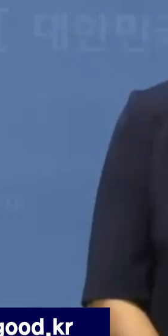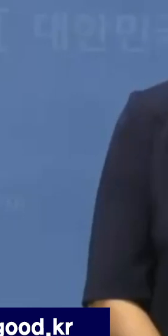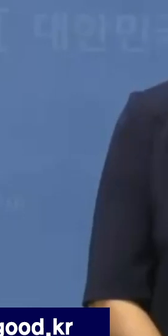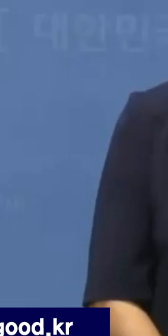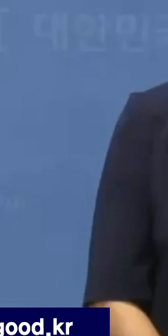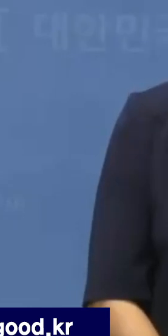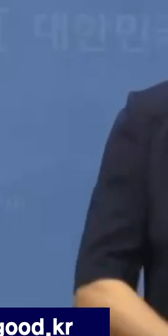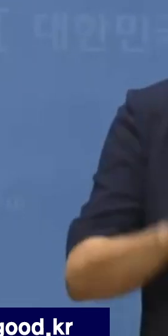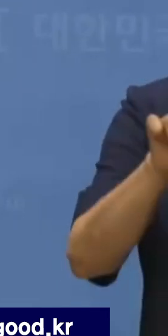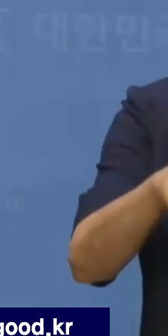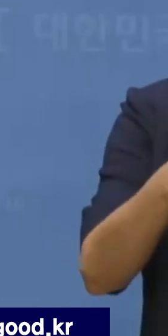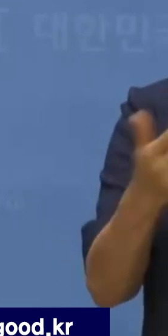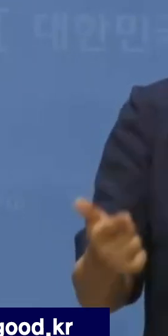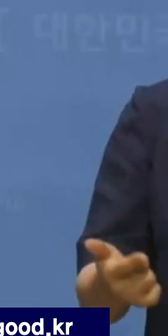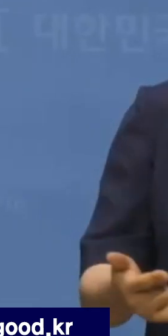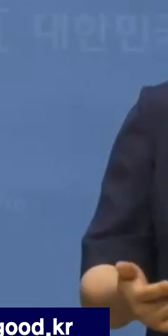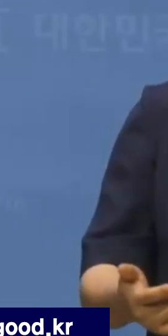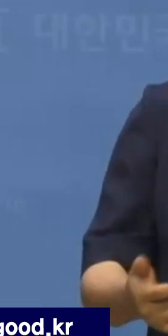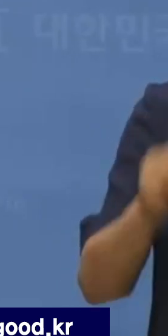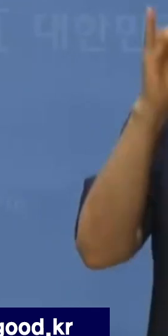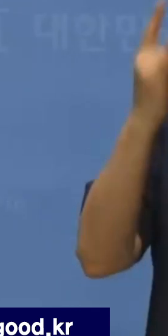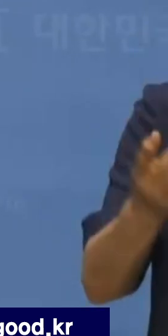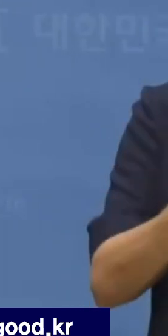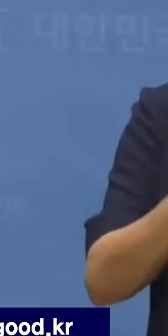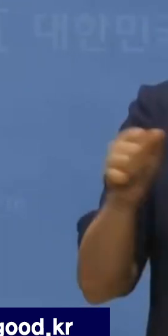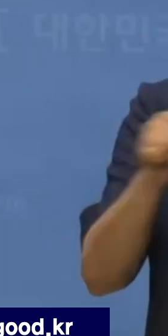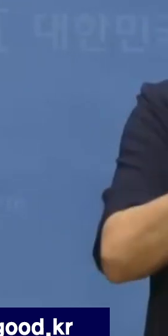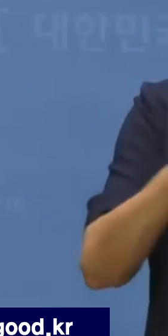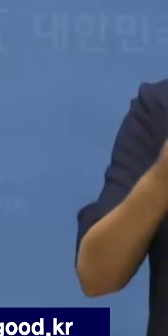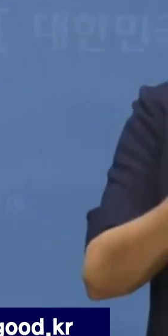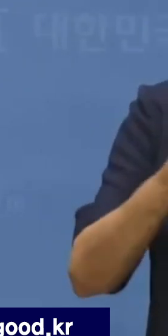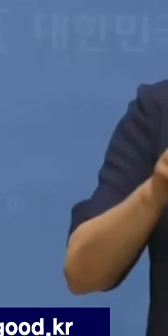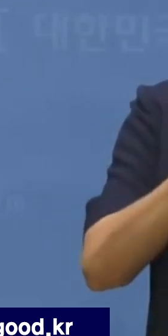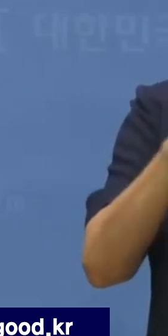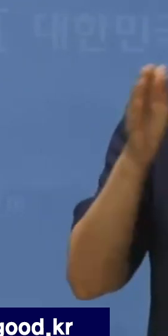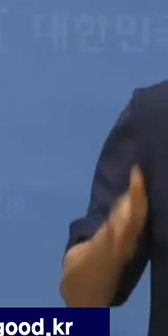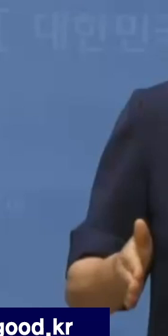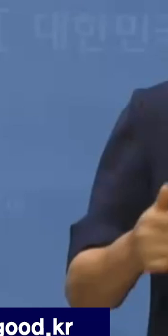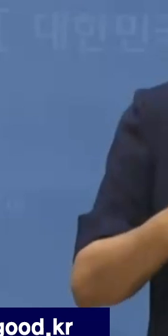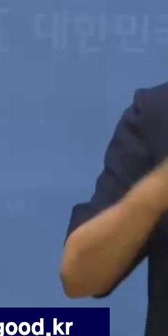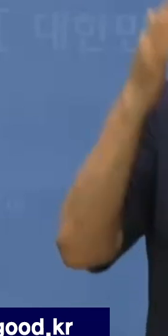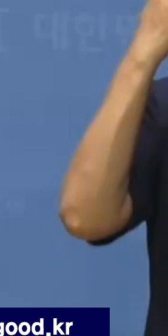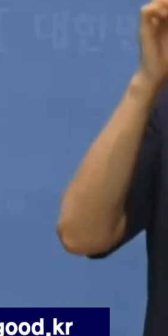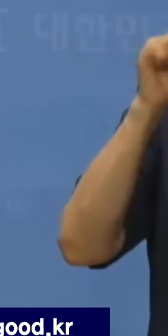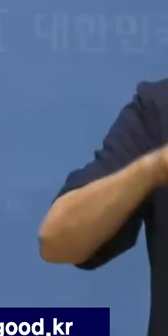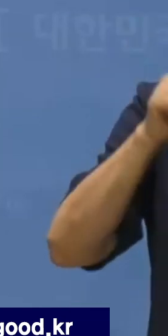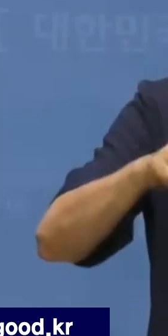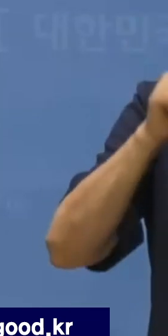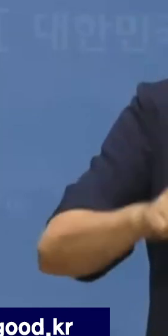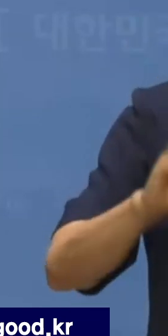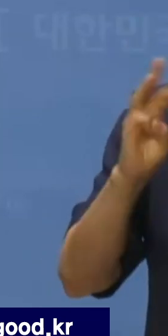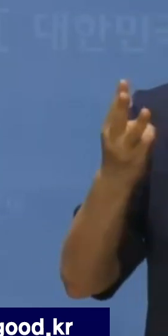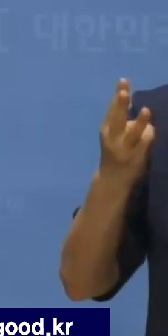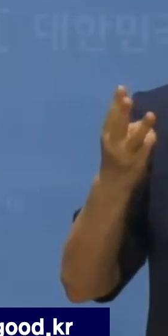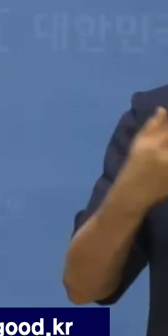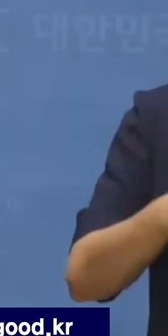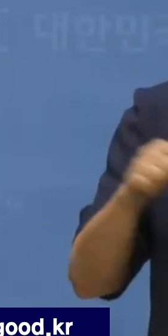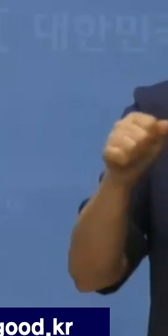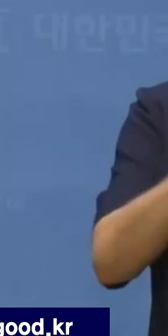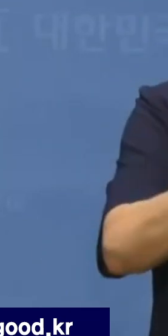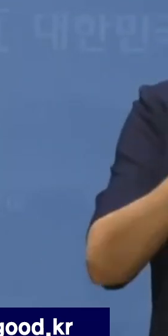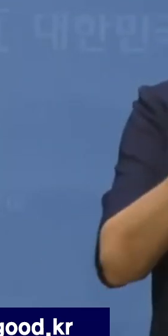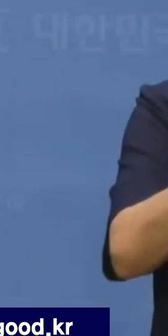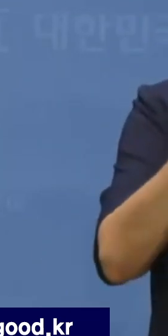일주일에 2-3회 때리기, 책상에 머리 300번 부딪히기 등의 폭력이 장난감